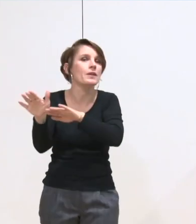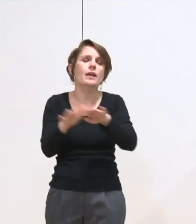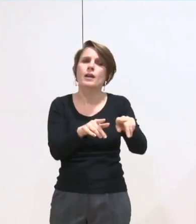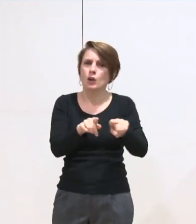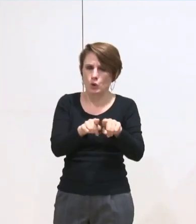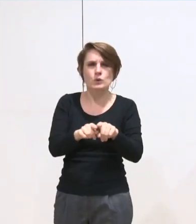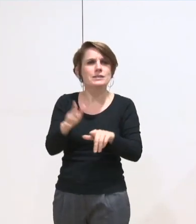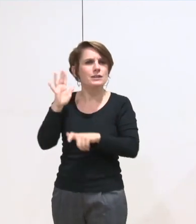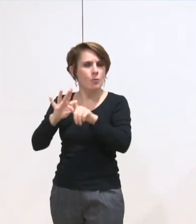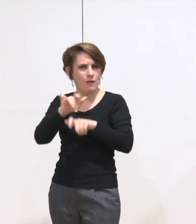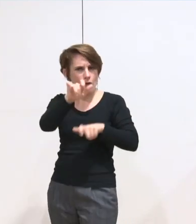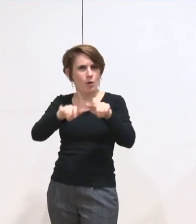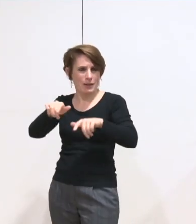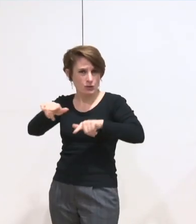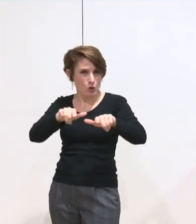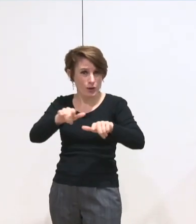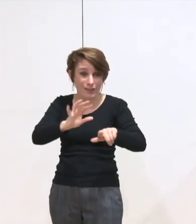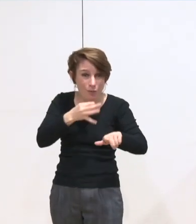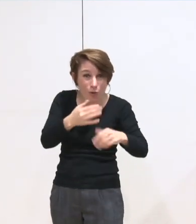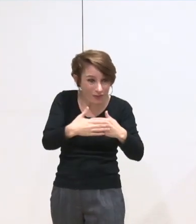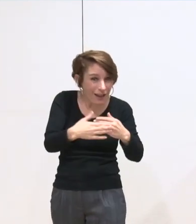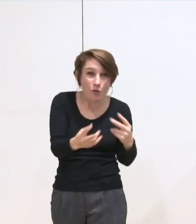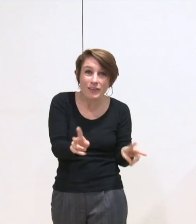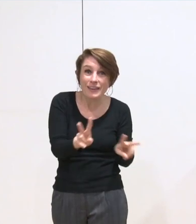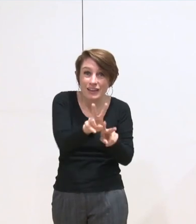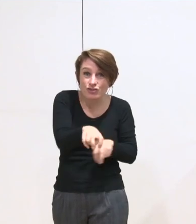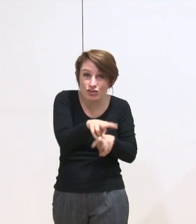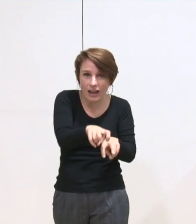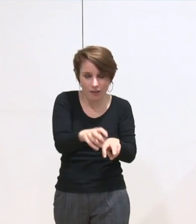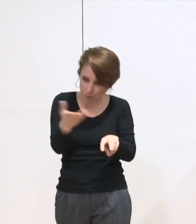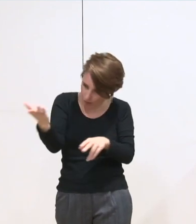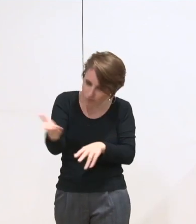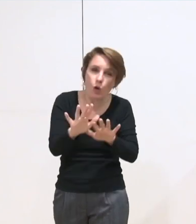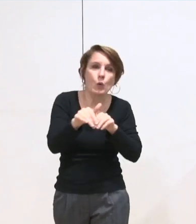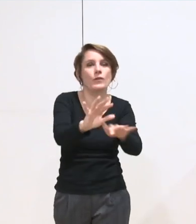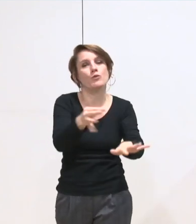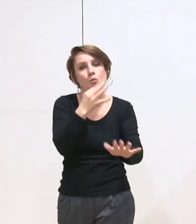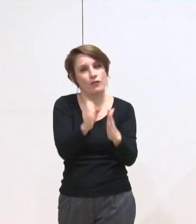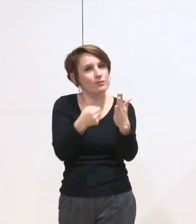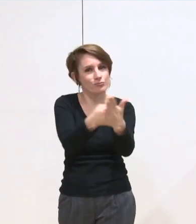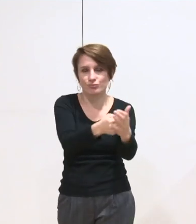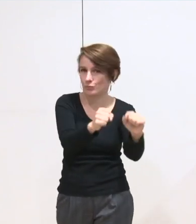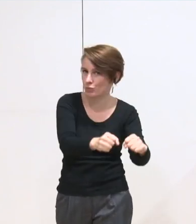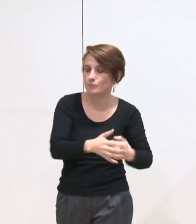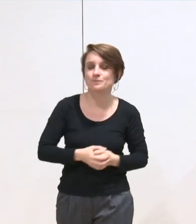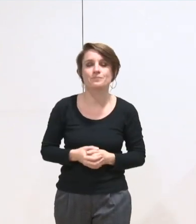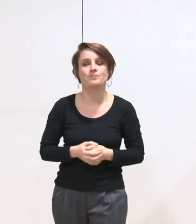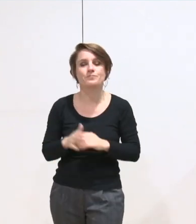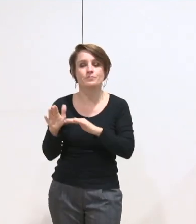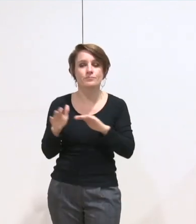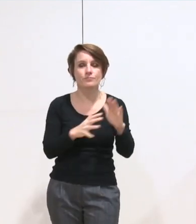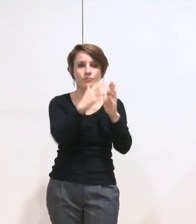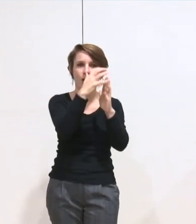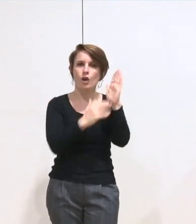pourront continuer à en bénéficier. Le suivi de la charte se fait de la façon suivante.